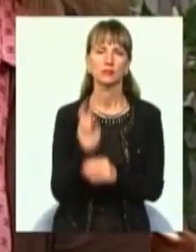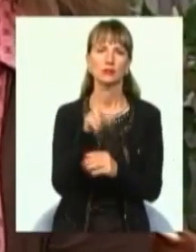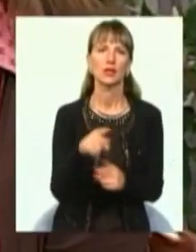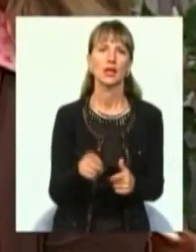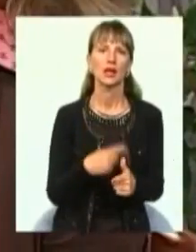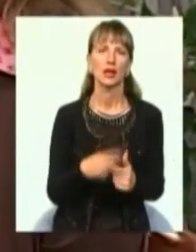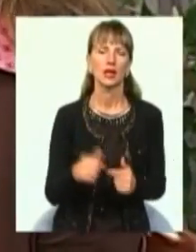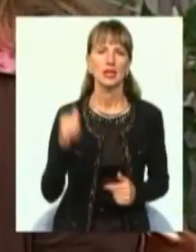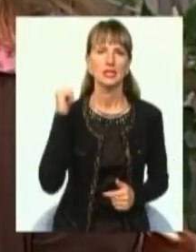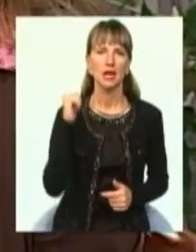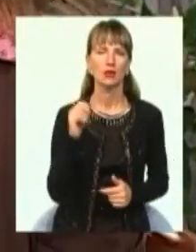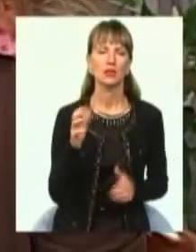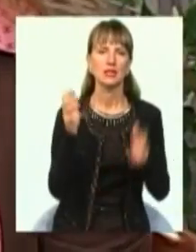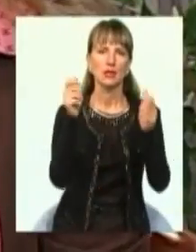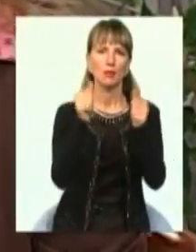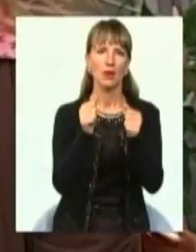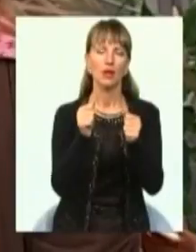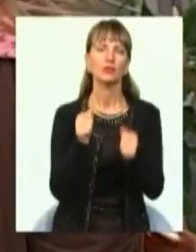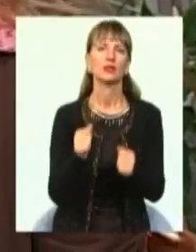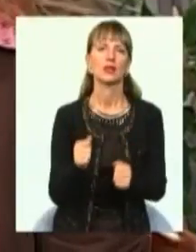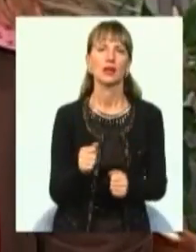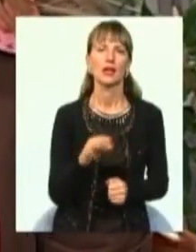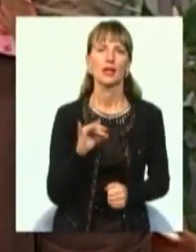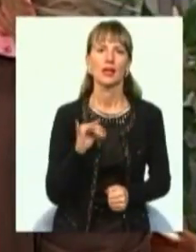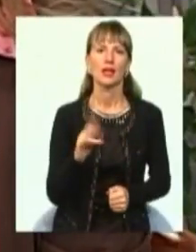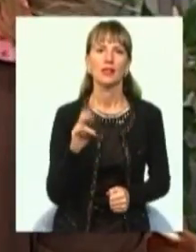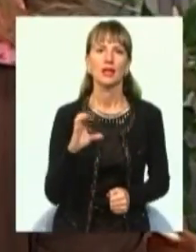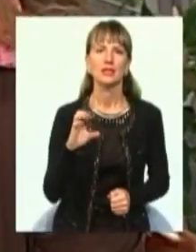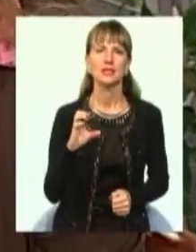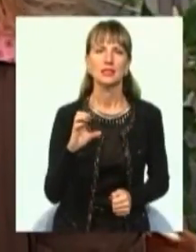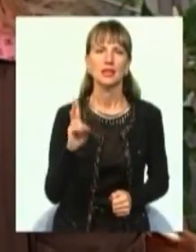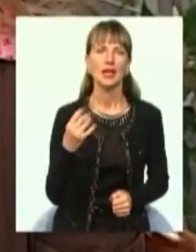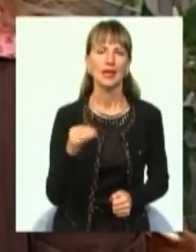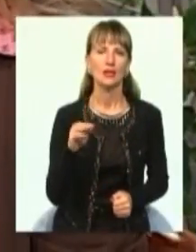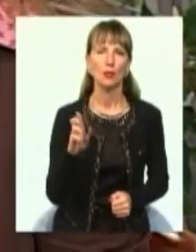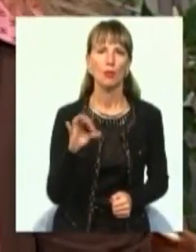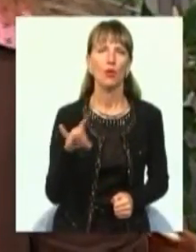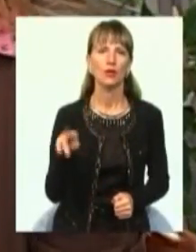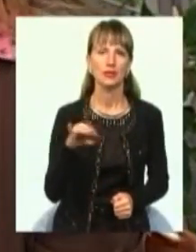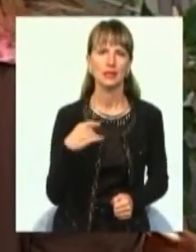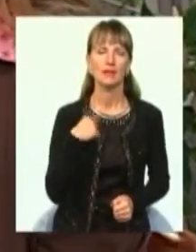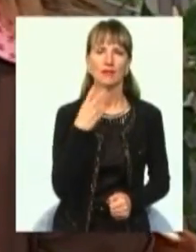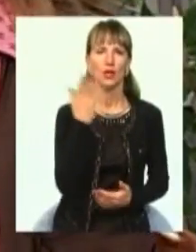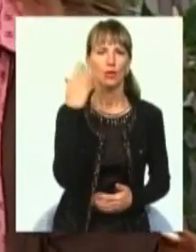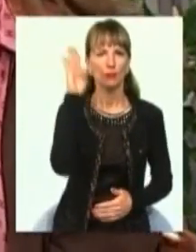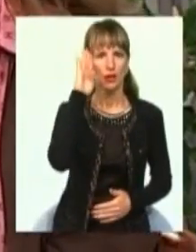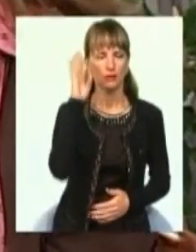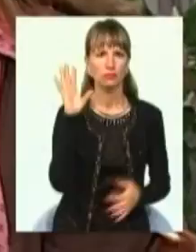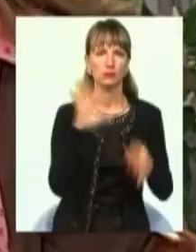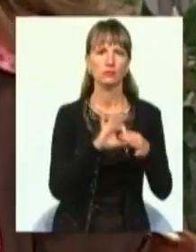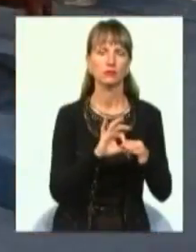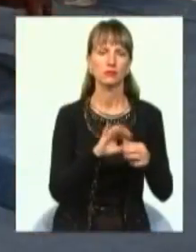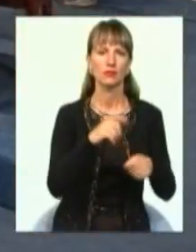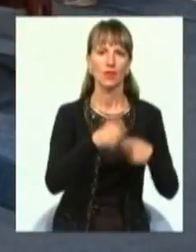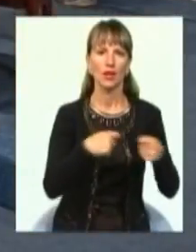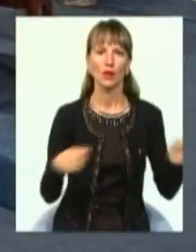або позаду, або чіпляються за нього, або, власне кажучи, навіть на скейтборді. Був в мене такий випадок, я бачила, коли хлопчик під'єднав якось